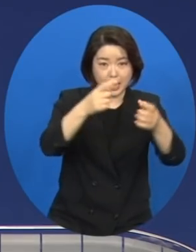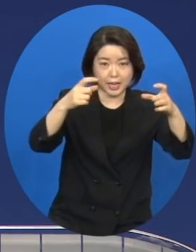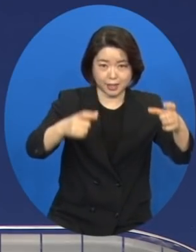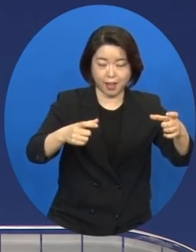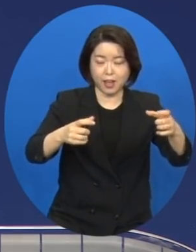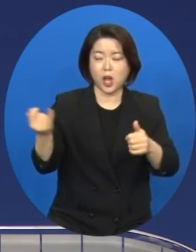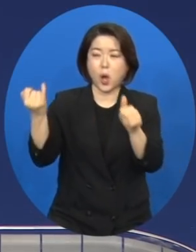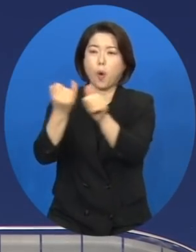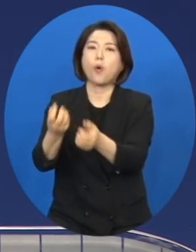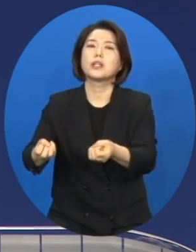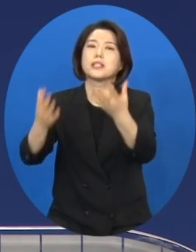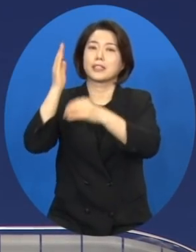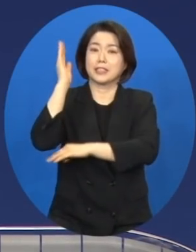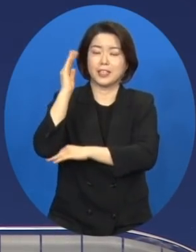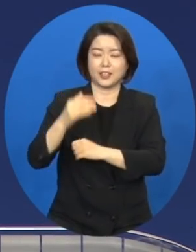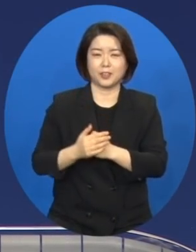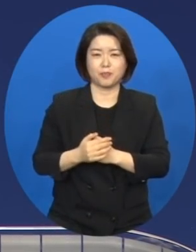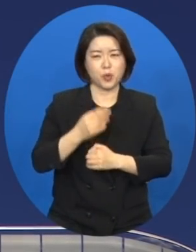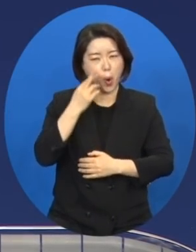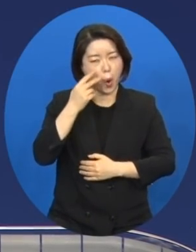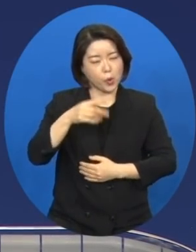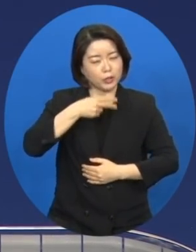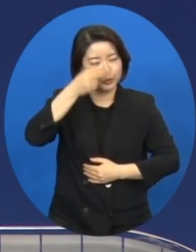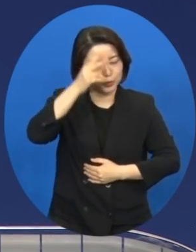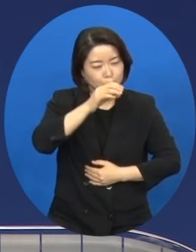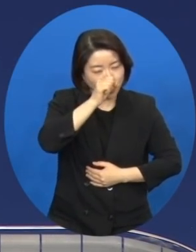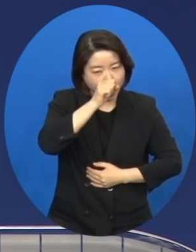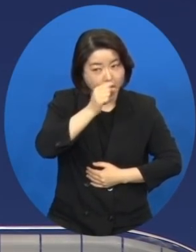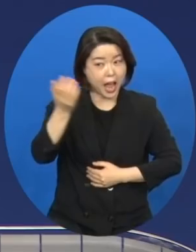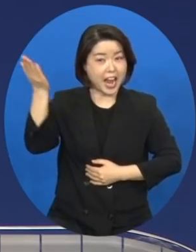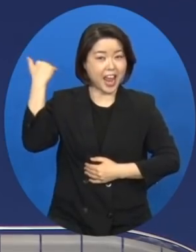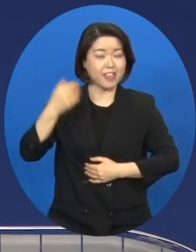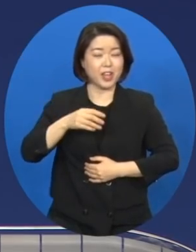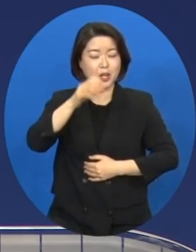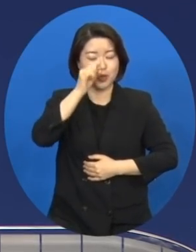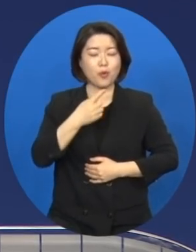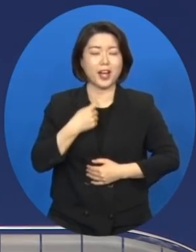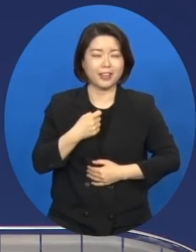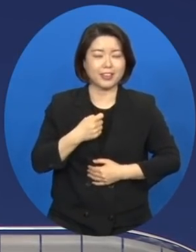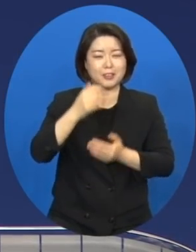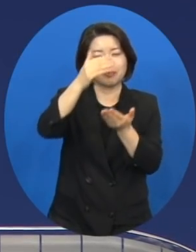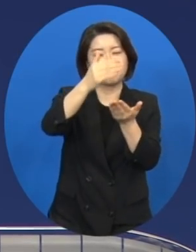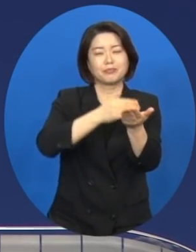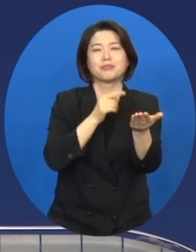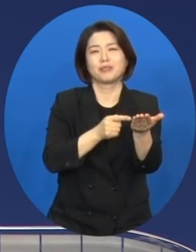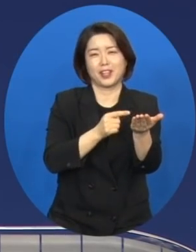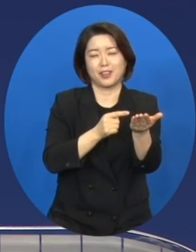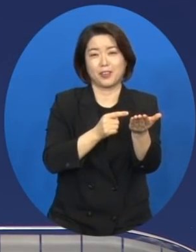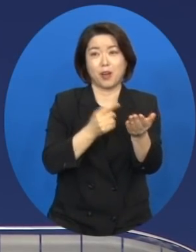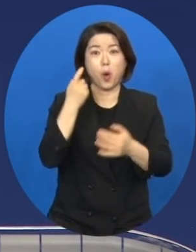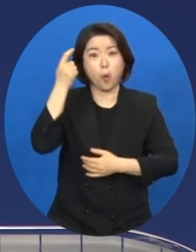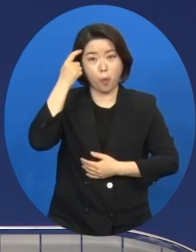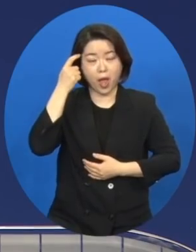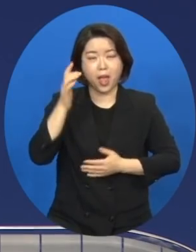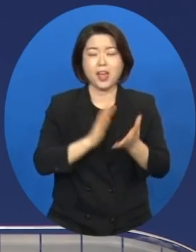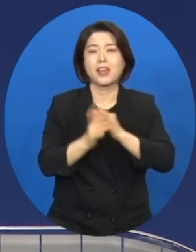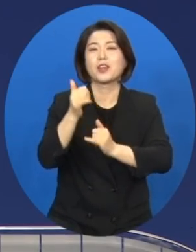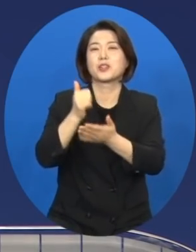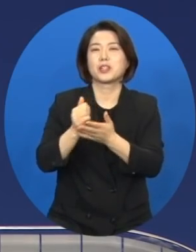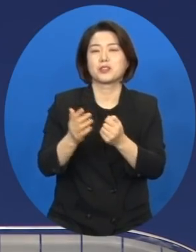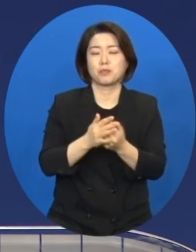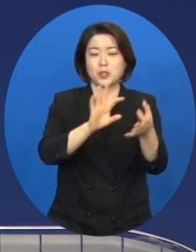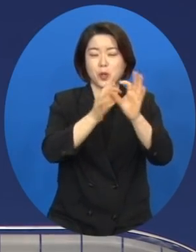혹시 술 좋아하시거나 좋아하셨던 분들이 참 좋아하는 본문이죠. 왜냐하면 예수님께서